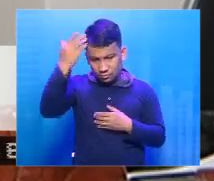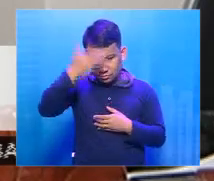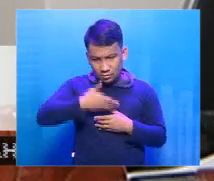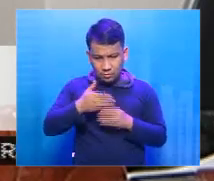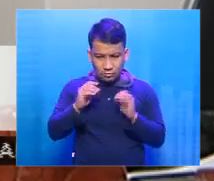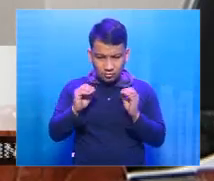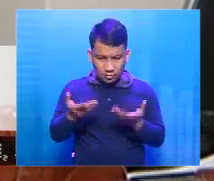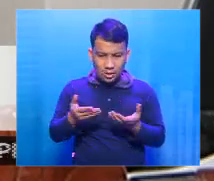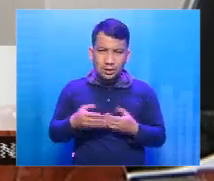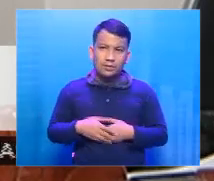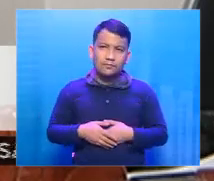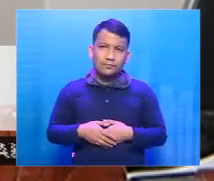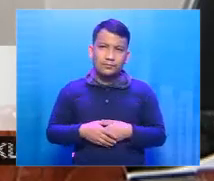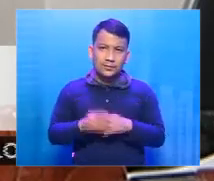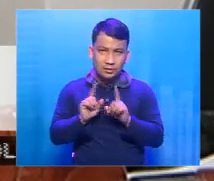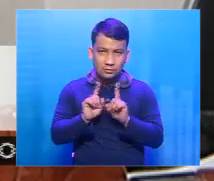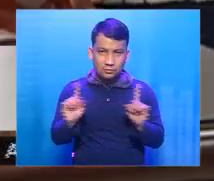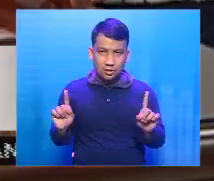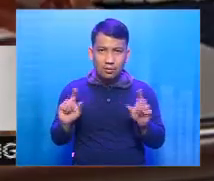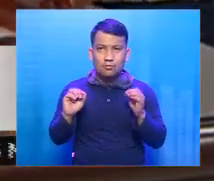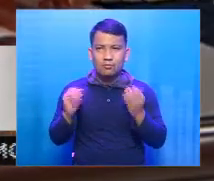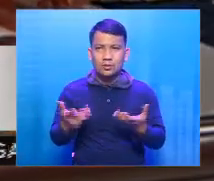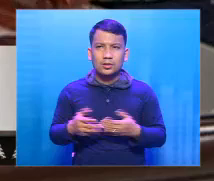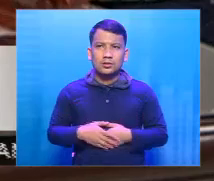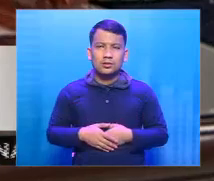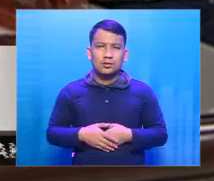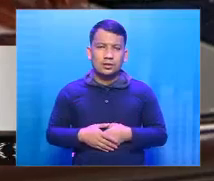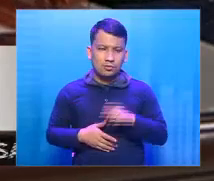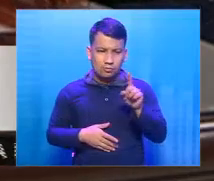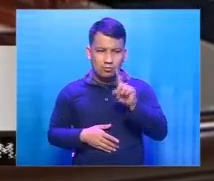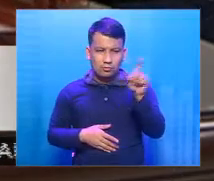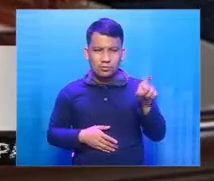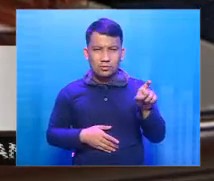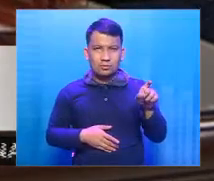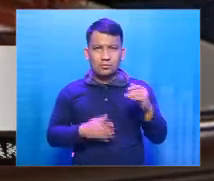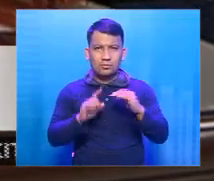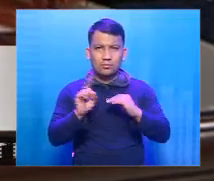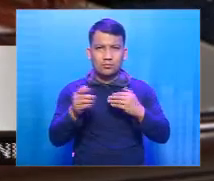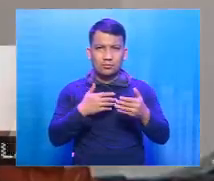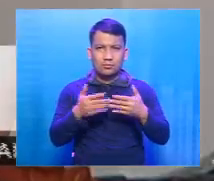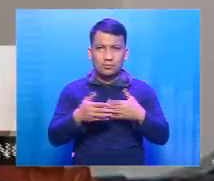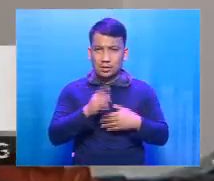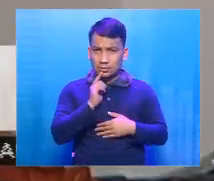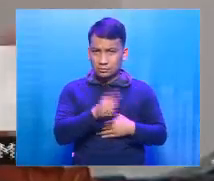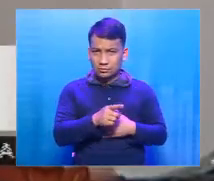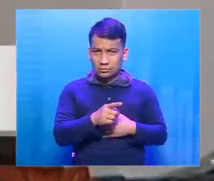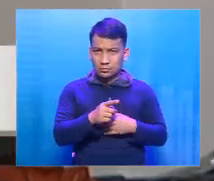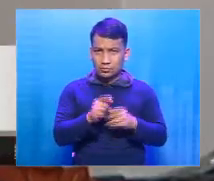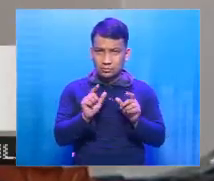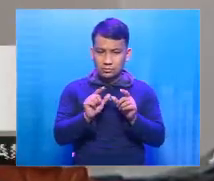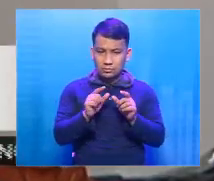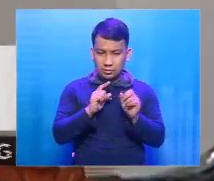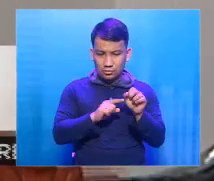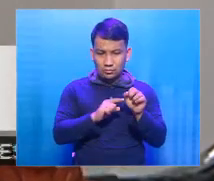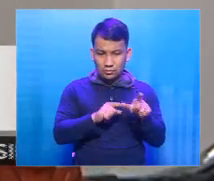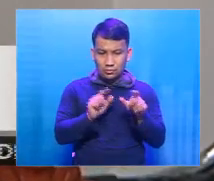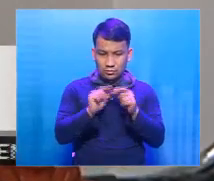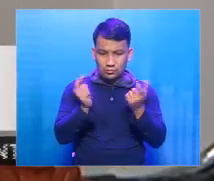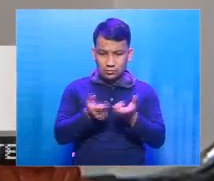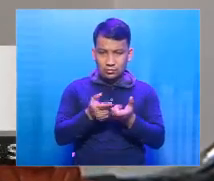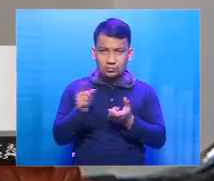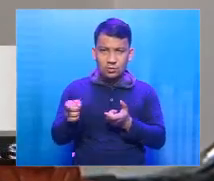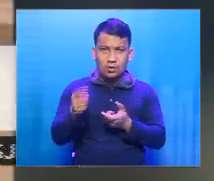shield, wala ring social distancing. Alamin natin ano yung legitimate niya yung grupo nila. At bakit